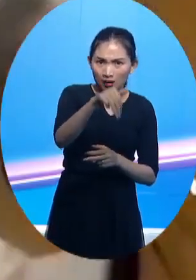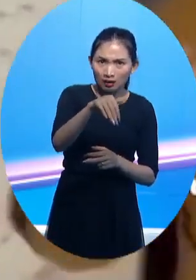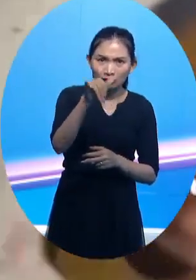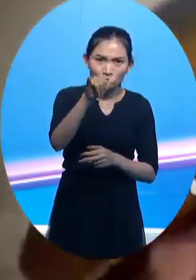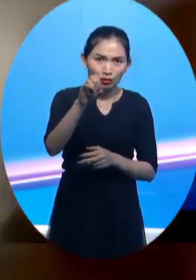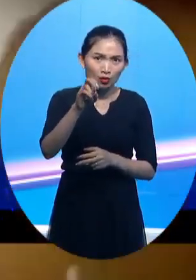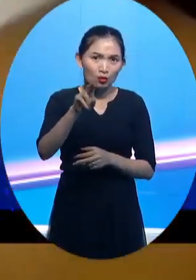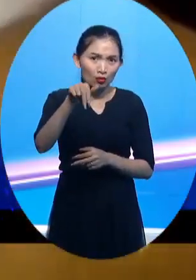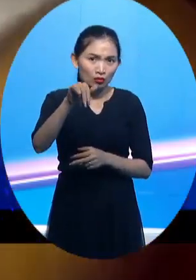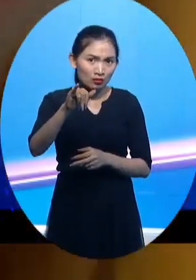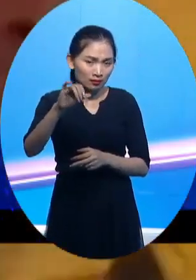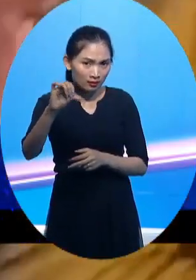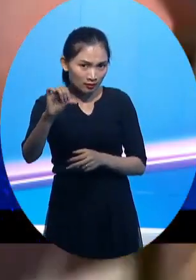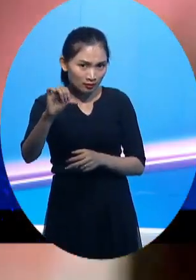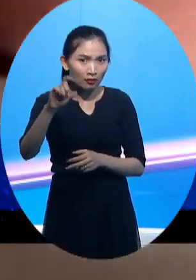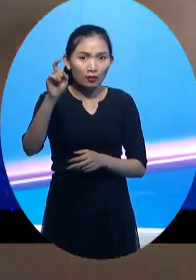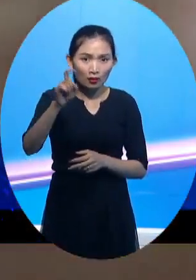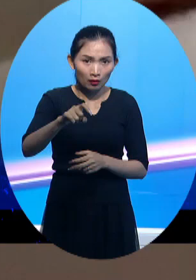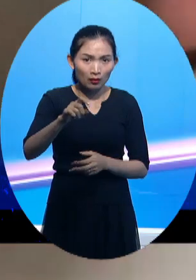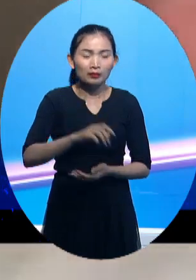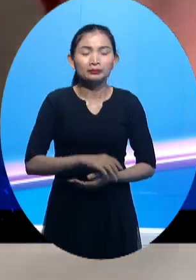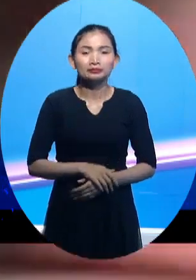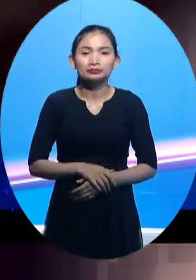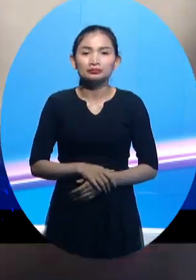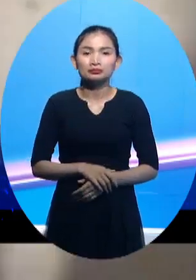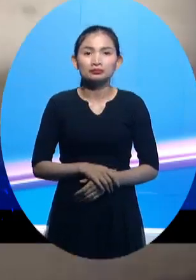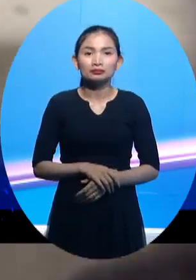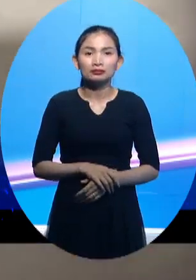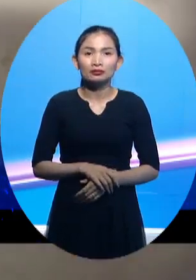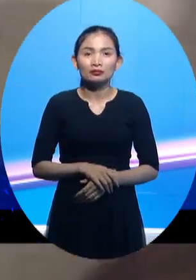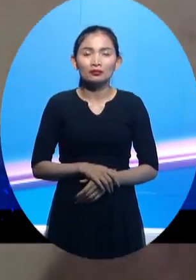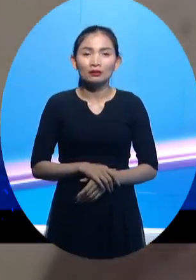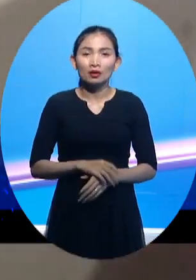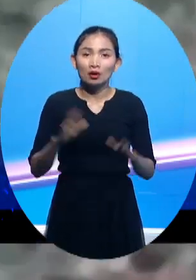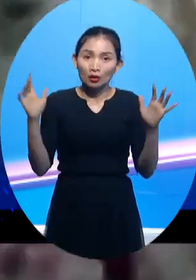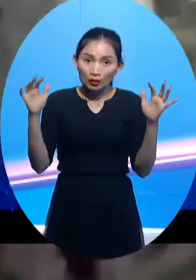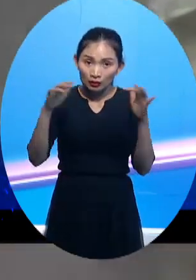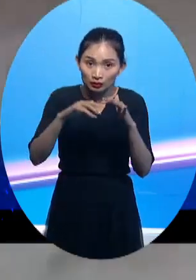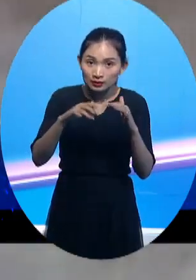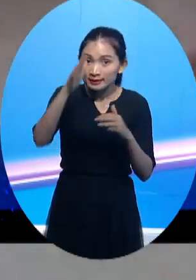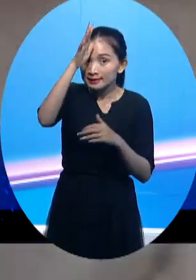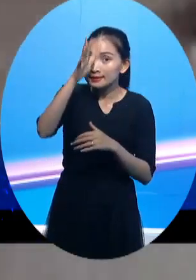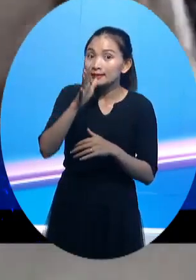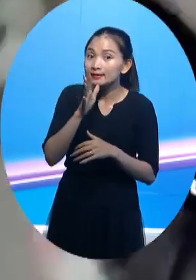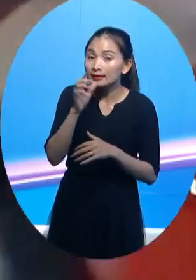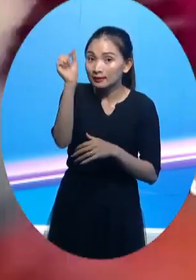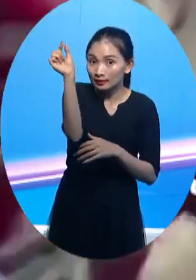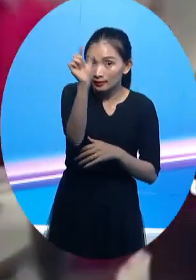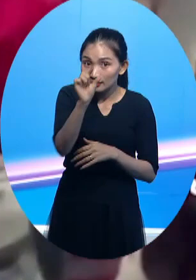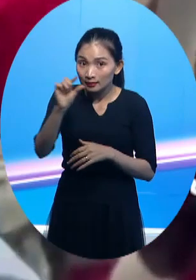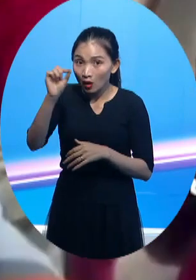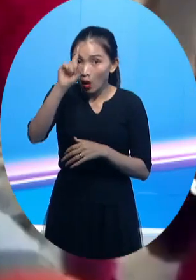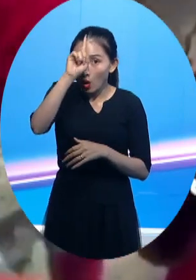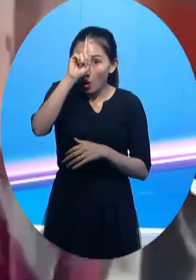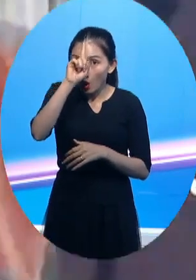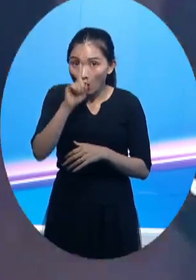unis tổ chức trang lưỡi liệm đỏ Palestine prcs Cho biết vụ không kích của quân đội Israel đã gây ra một số thương vong cho người